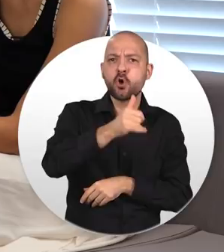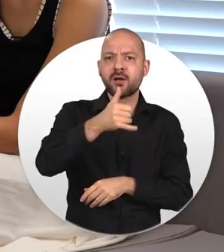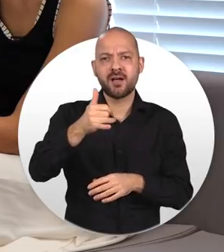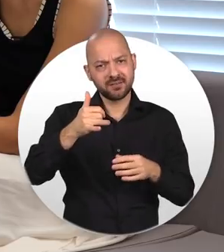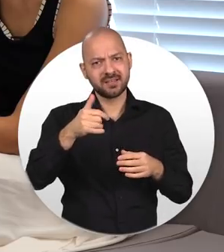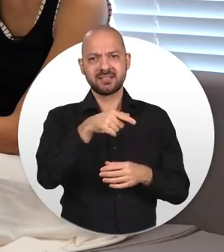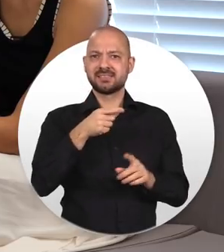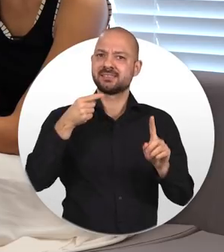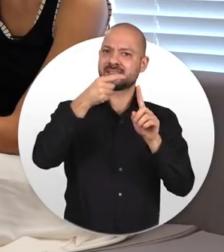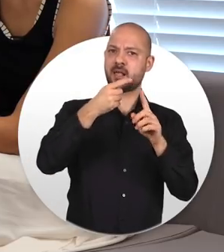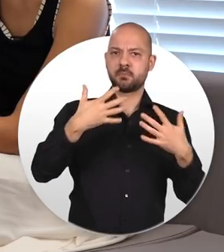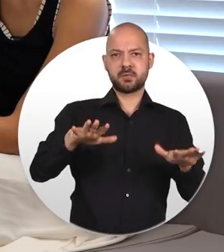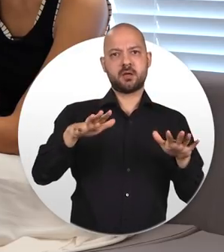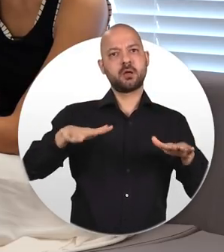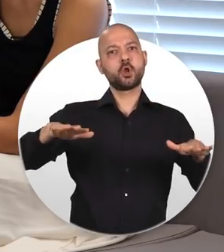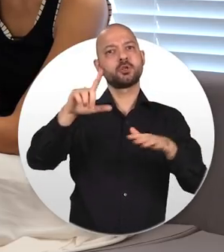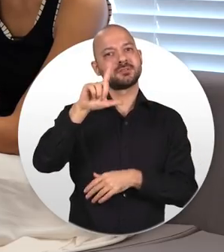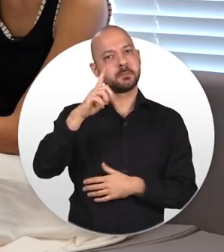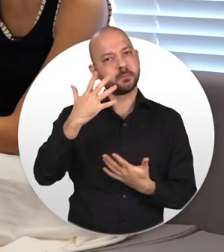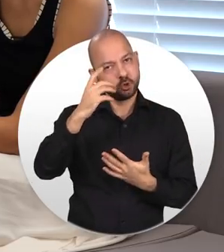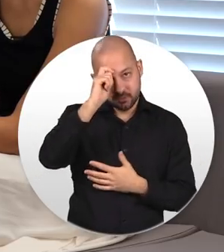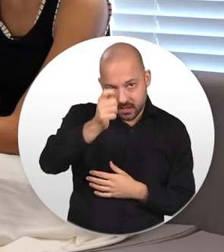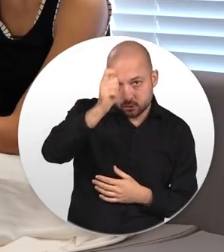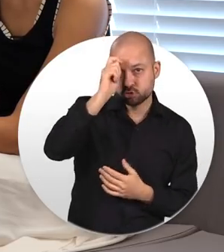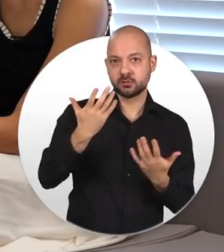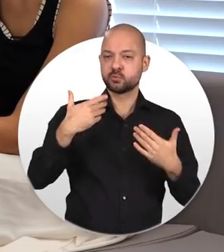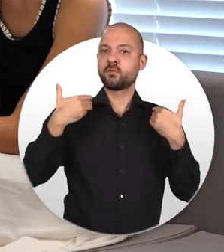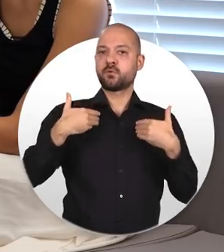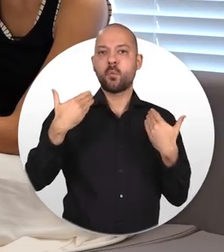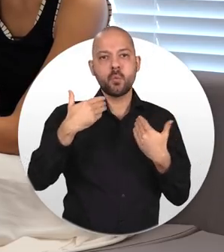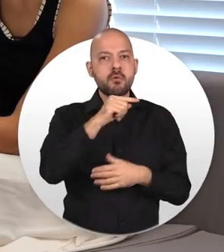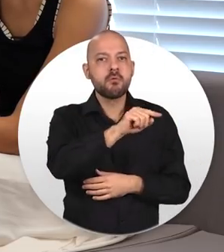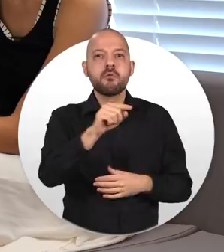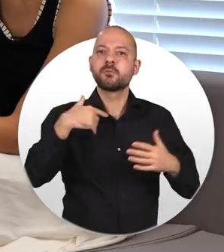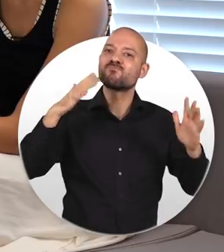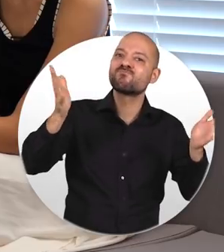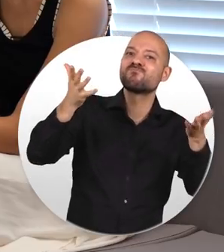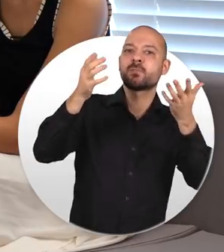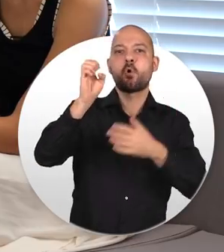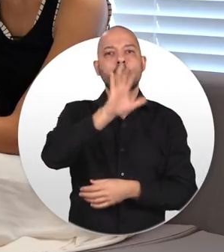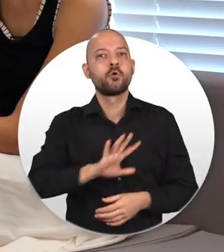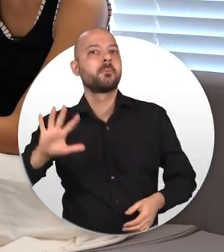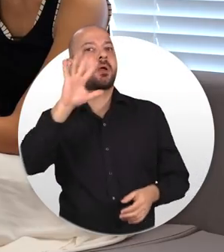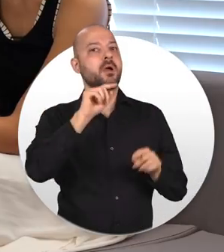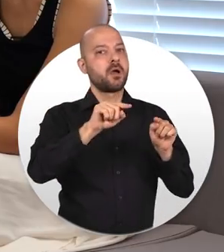die Unerkennung gekriegt haben. Und auch, ich bin froh, auf europäischem Niveau sind wir regelmäßig auch gefreut, für